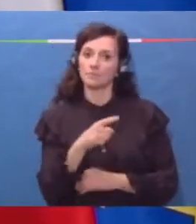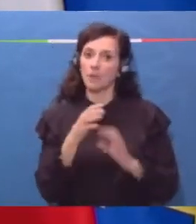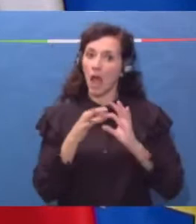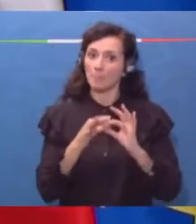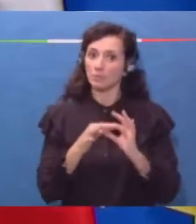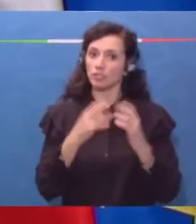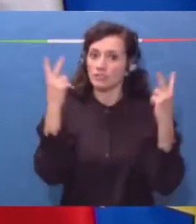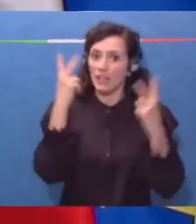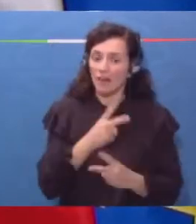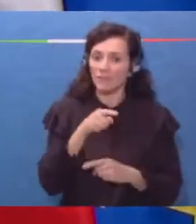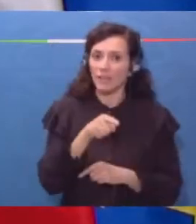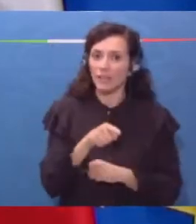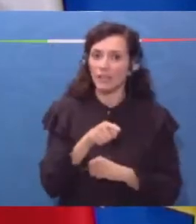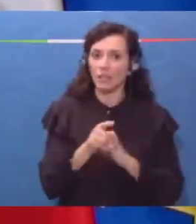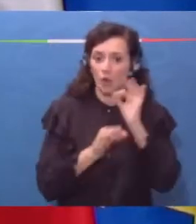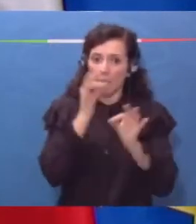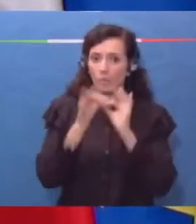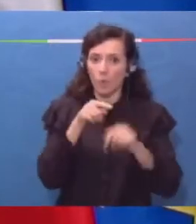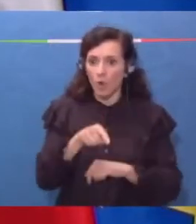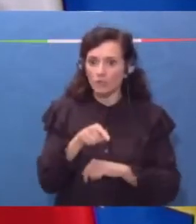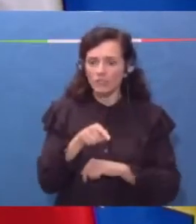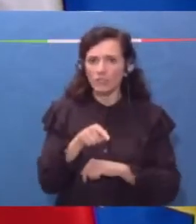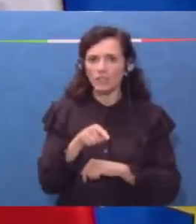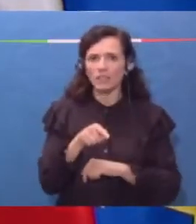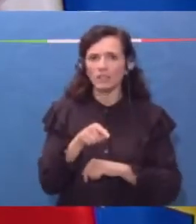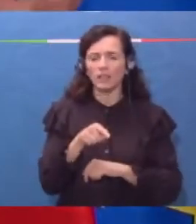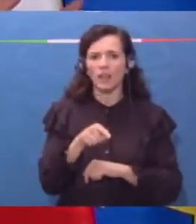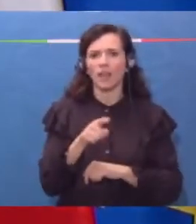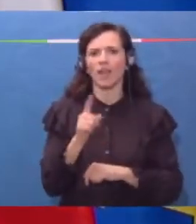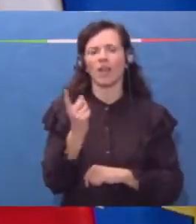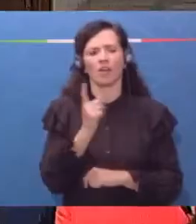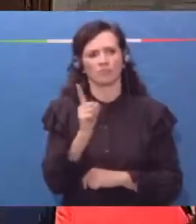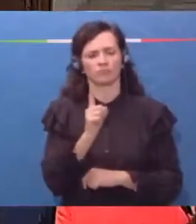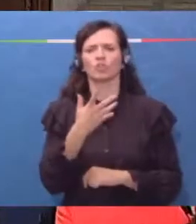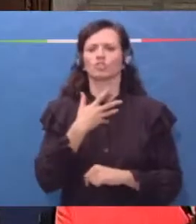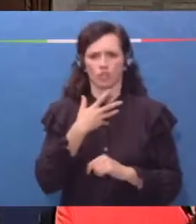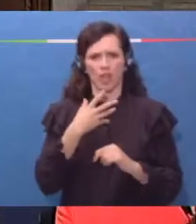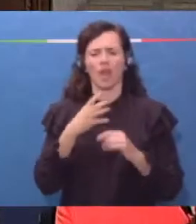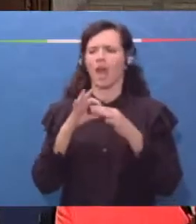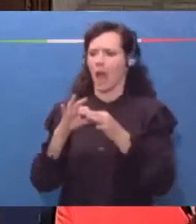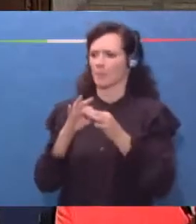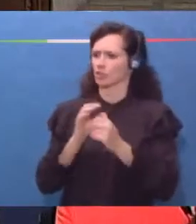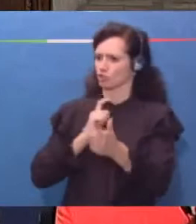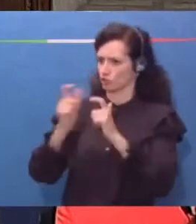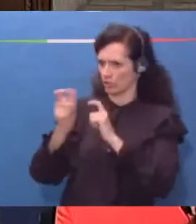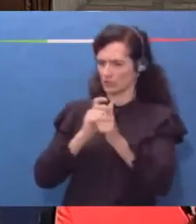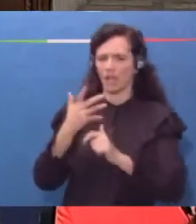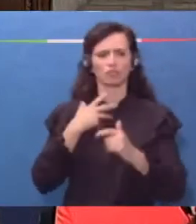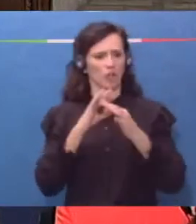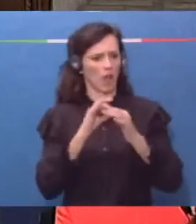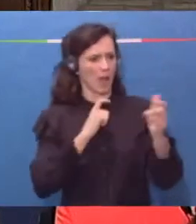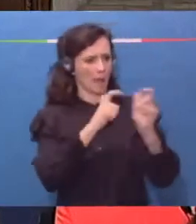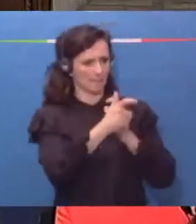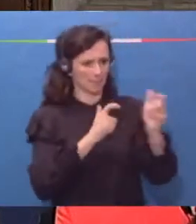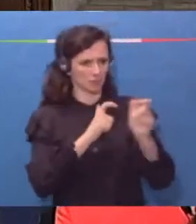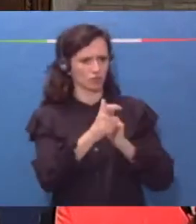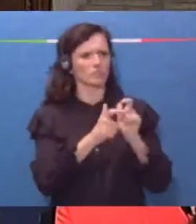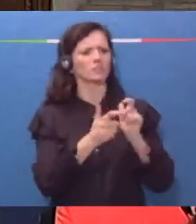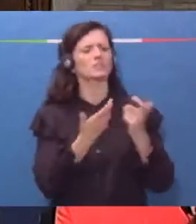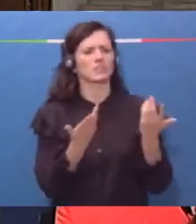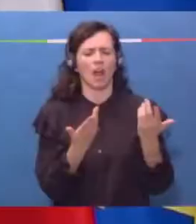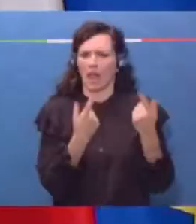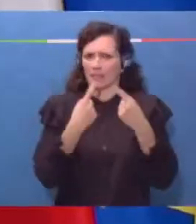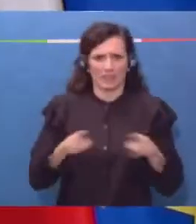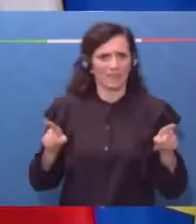amicizia che c'è fra di noi, sono amicizie complementari, diverse ed